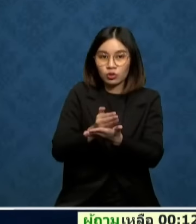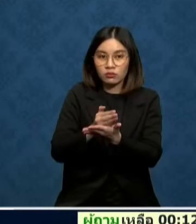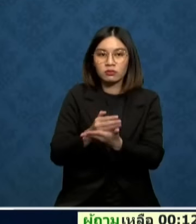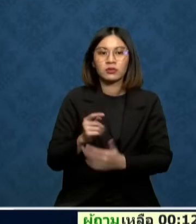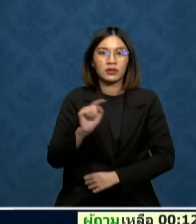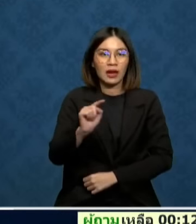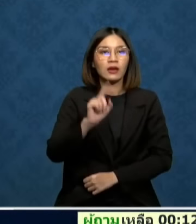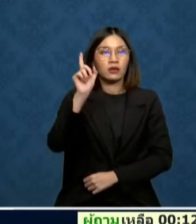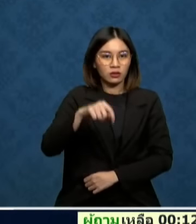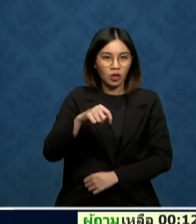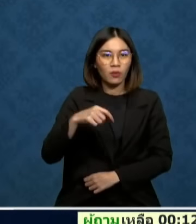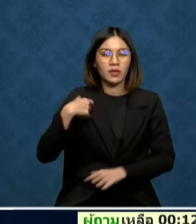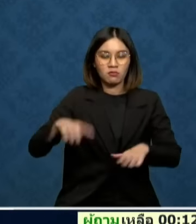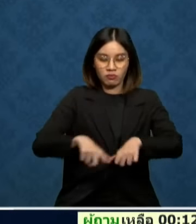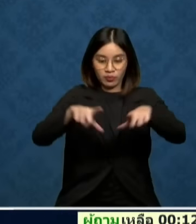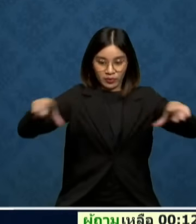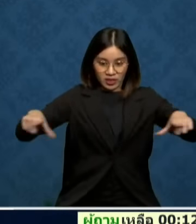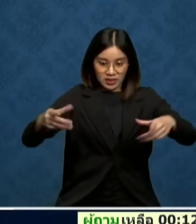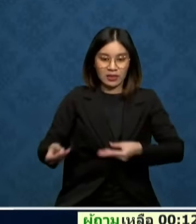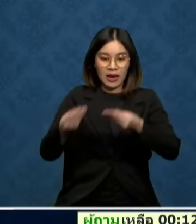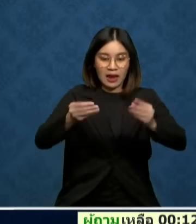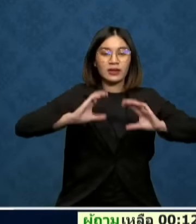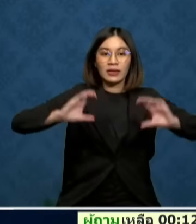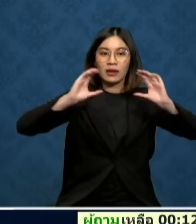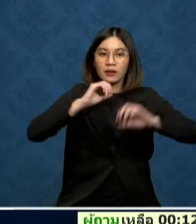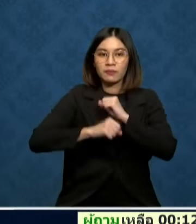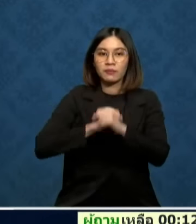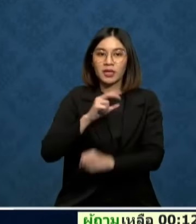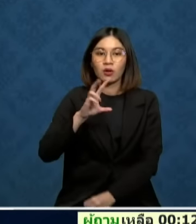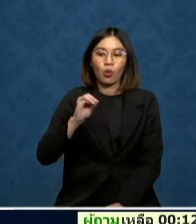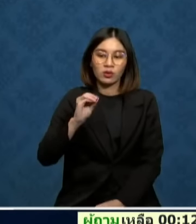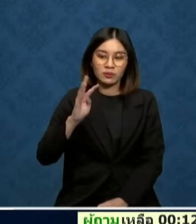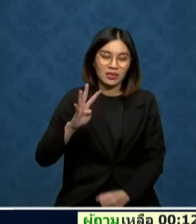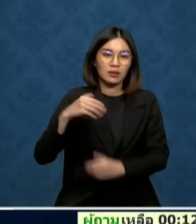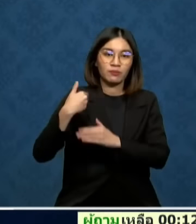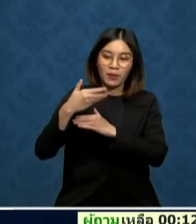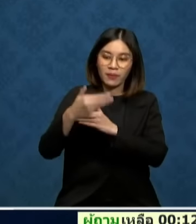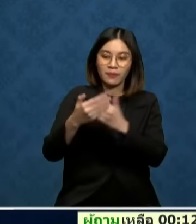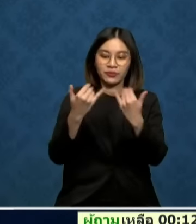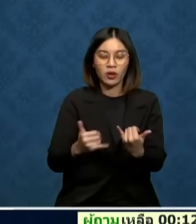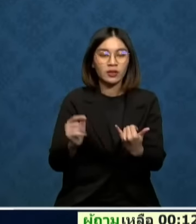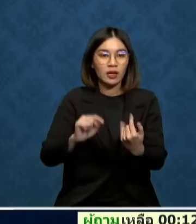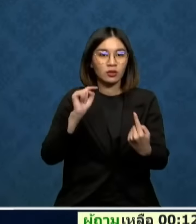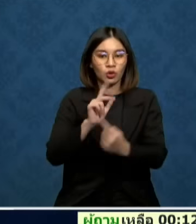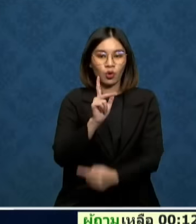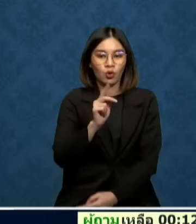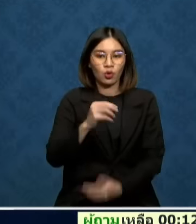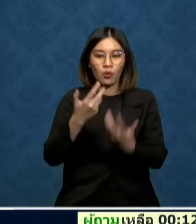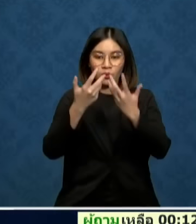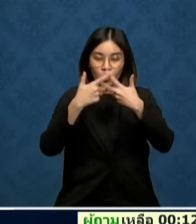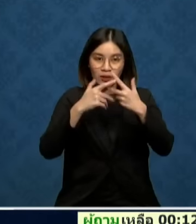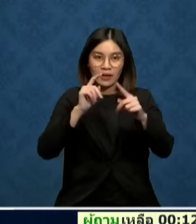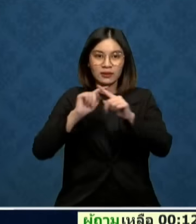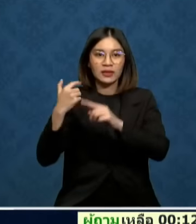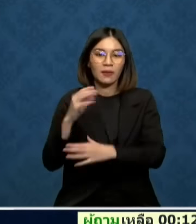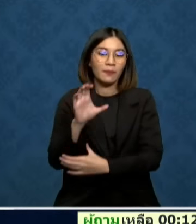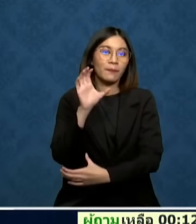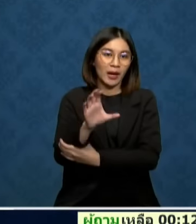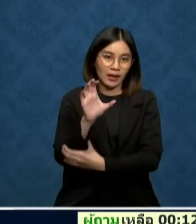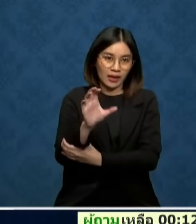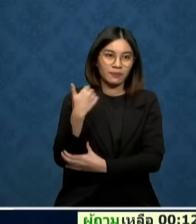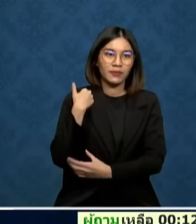านครับต้องคืนพื้นที่ด้วยนะคะและตั้งแต่ปี64เป็นต้นมาจนถึงปัจจุบันค่ะทางกรมโรงงานอุตสาหกรรมก็ได้มีการบังคับใ